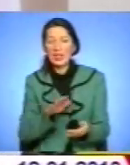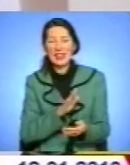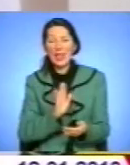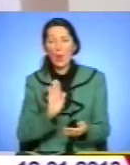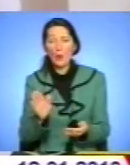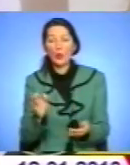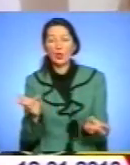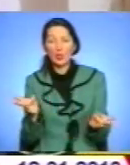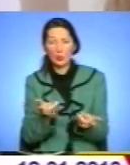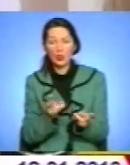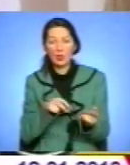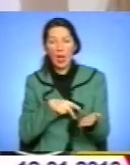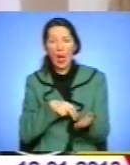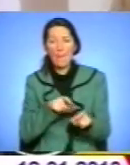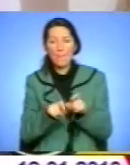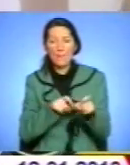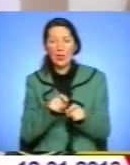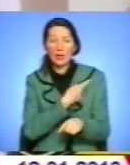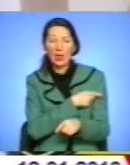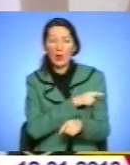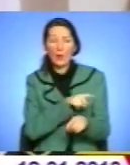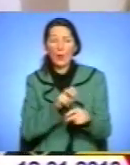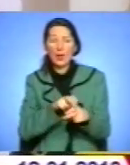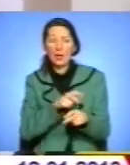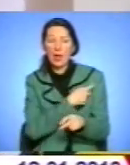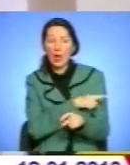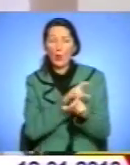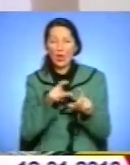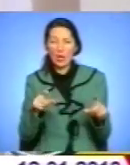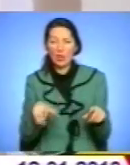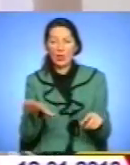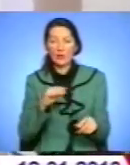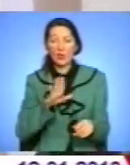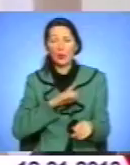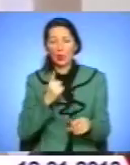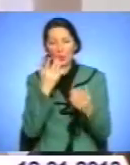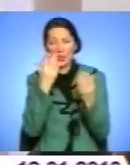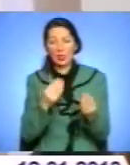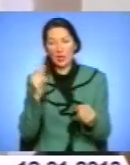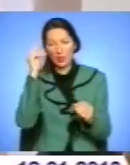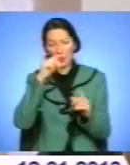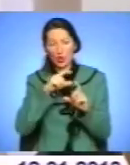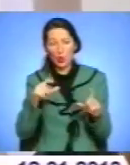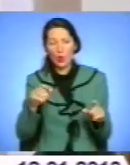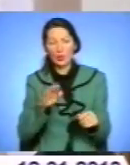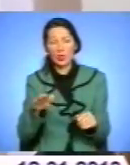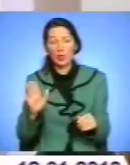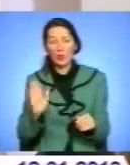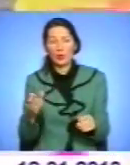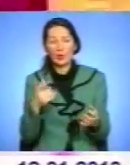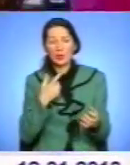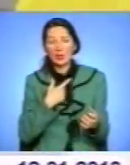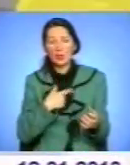змушена бігати по лікарям, по лікарням, а все буде приходити, наприклад, там один день в школі, вона буде себе почувати розкуто.